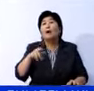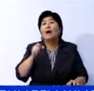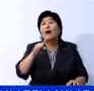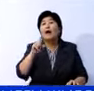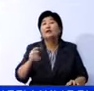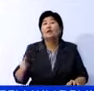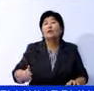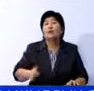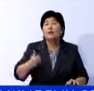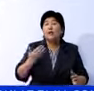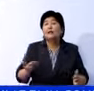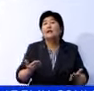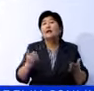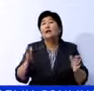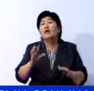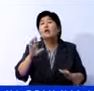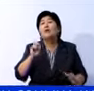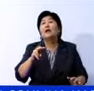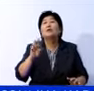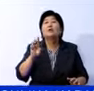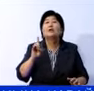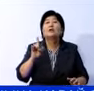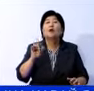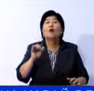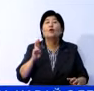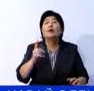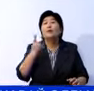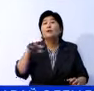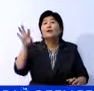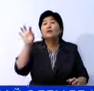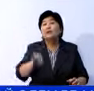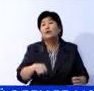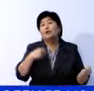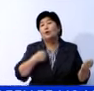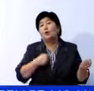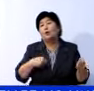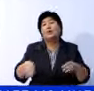рухын асқақтататын Құрманғазының балбырауын күйін бір мезетте орындап шығуды